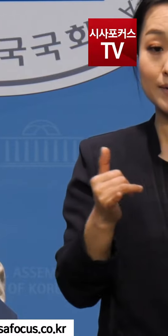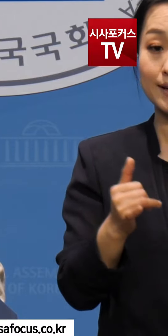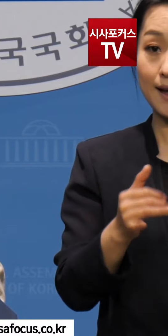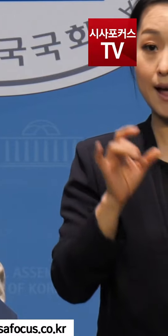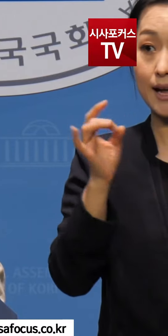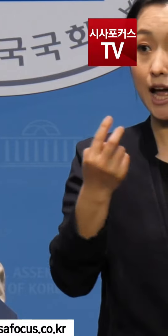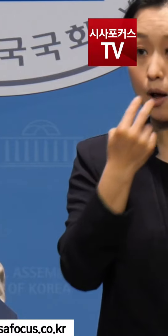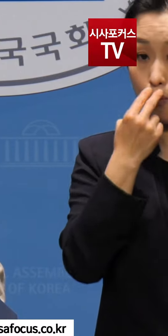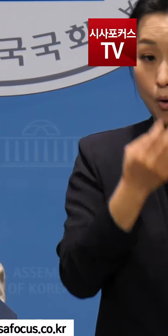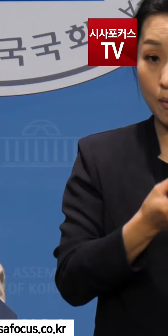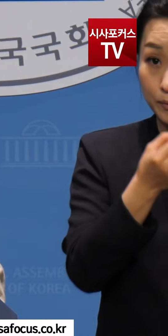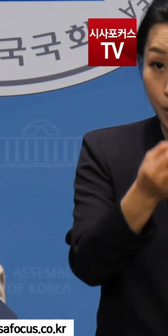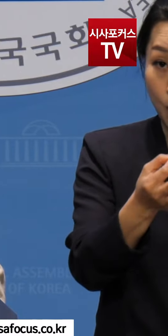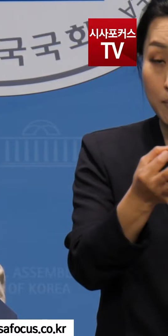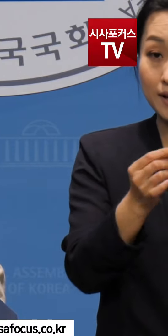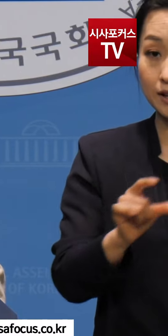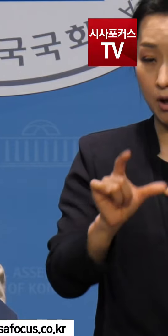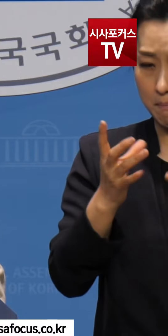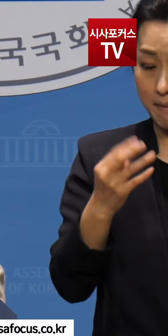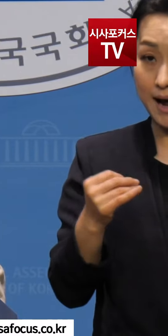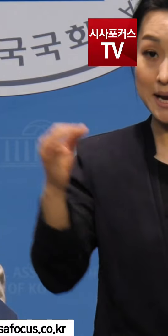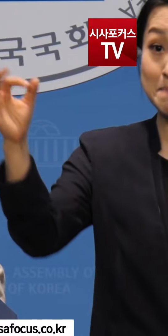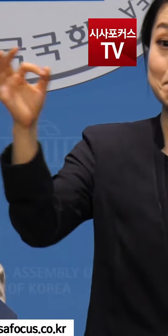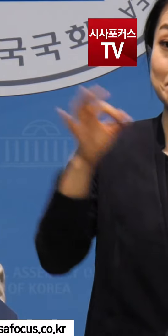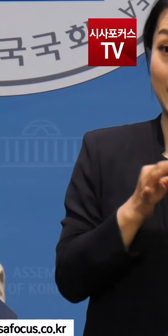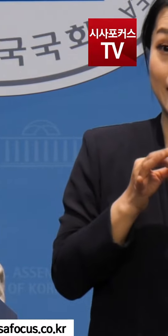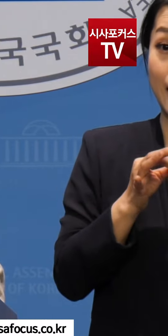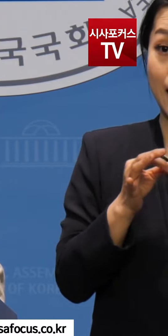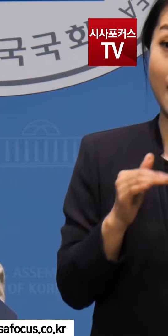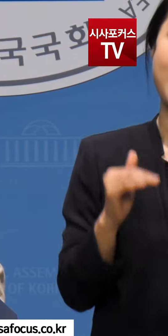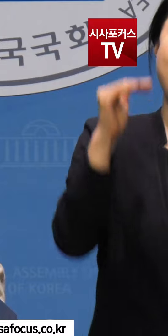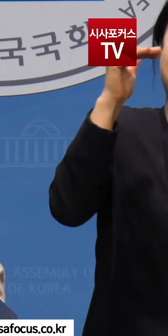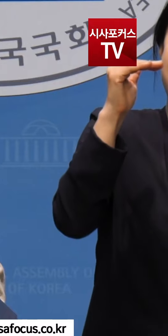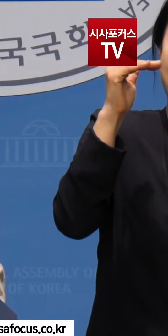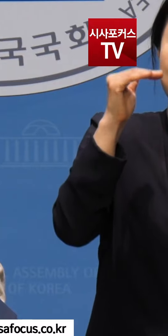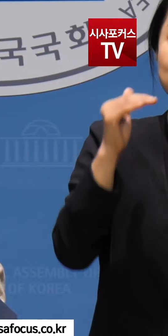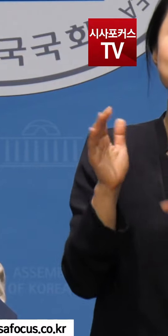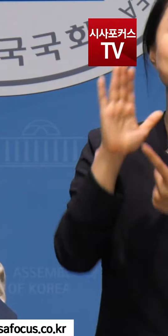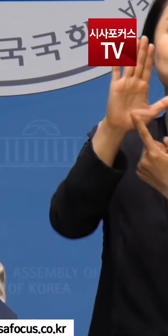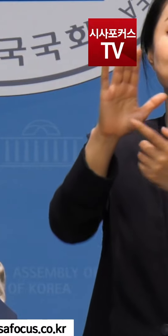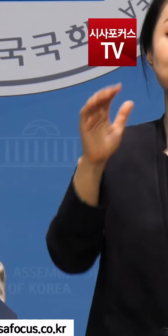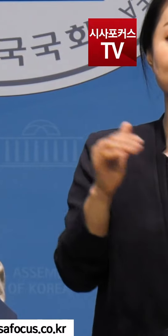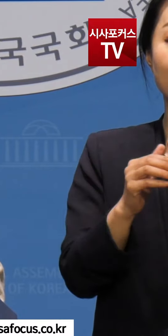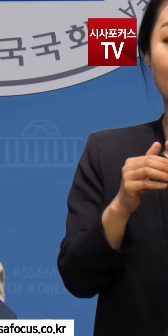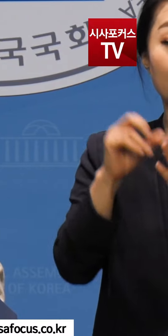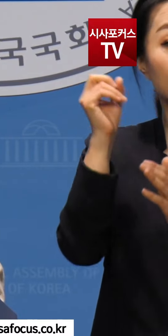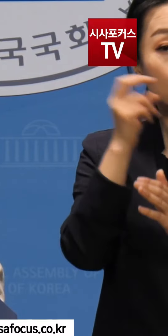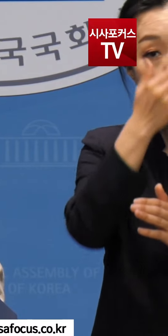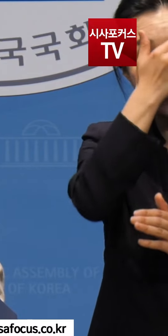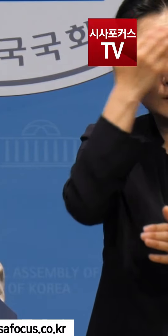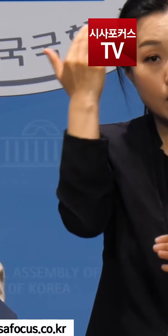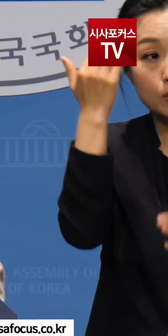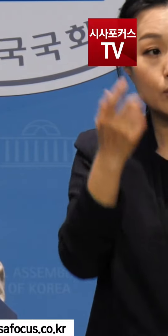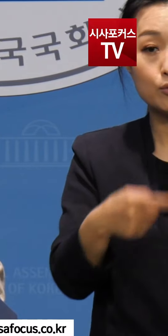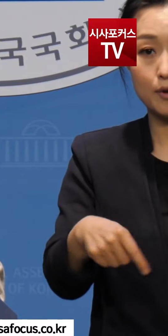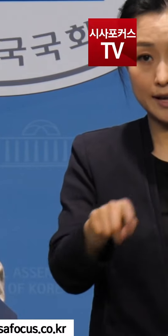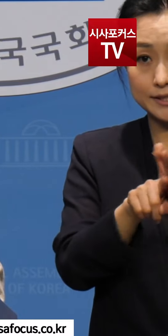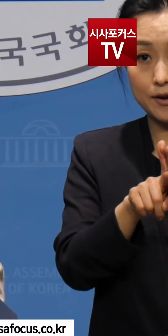낸 보험료보다 더 많이 받을 수 있도록 했다는 것입니다. 특히 청년을